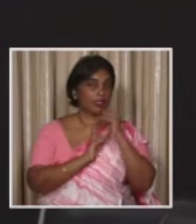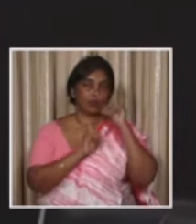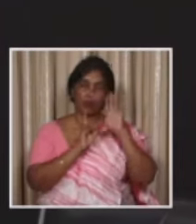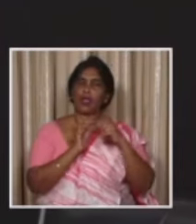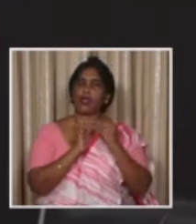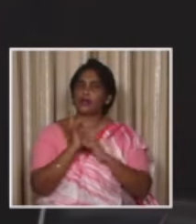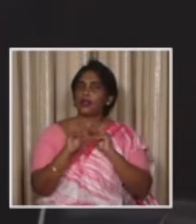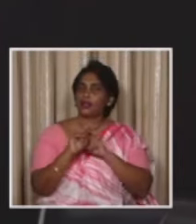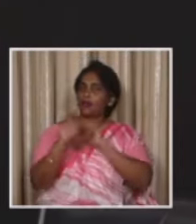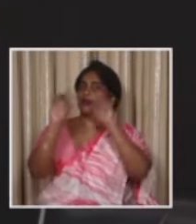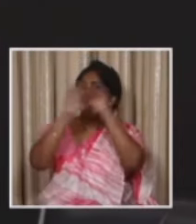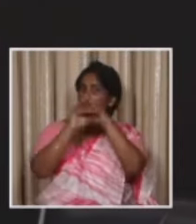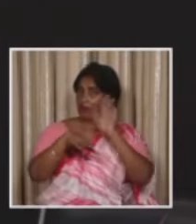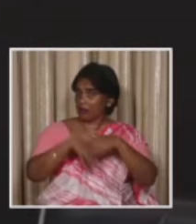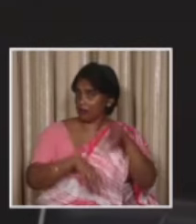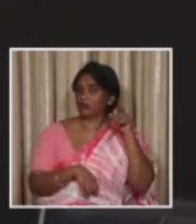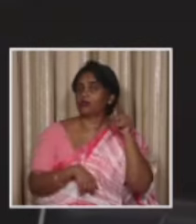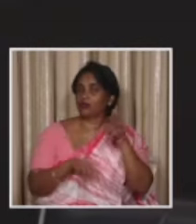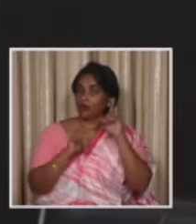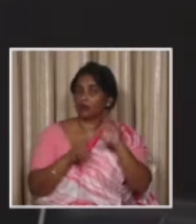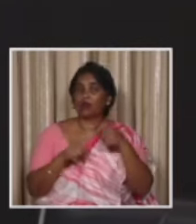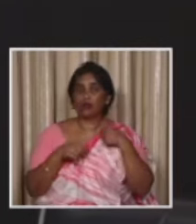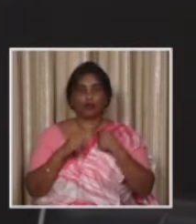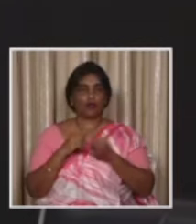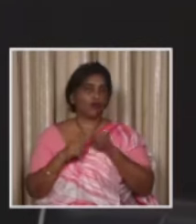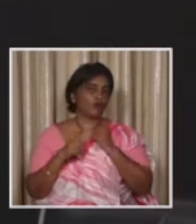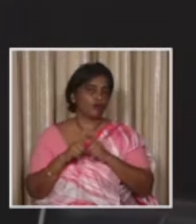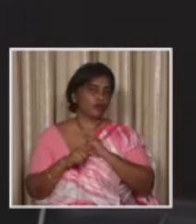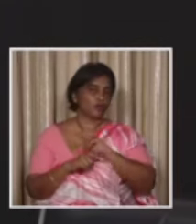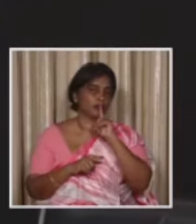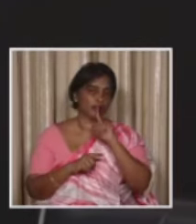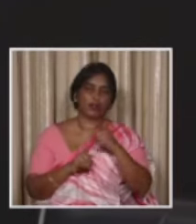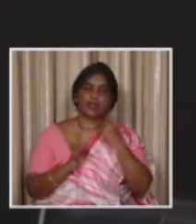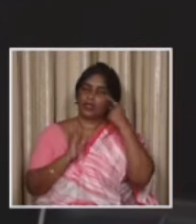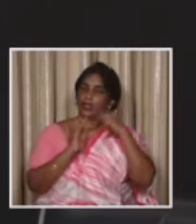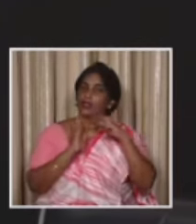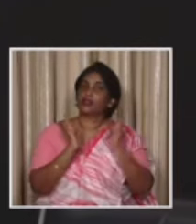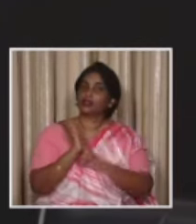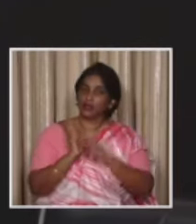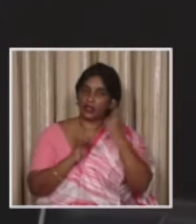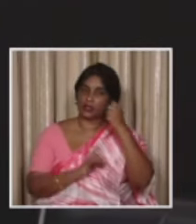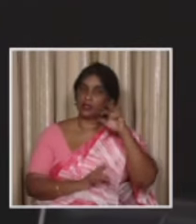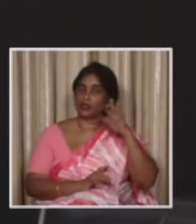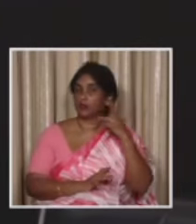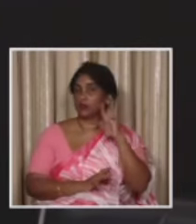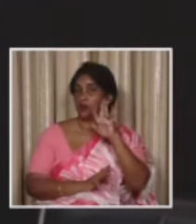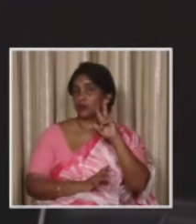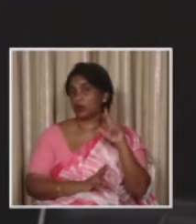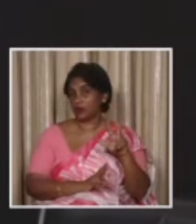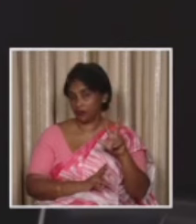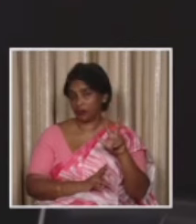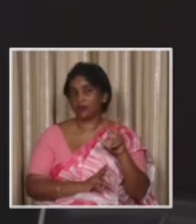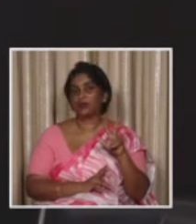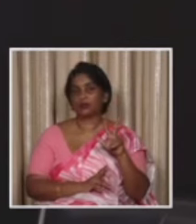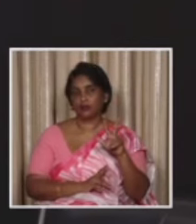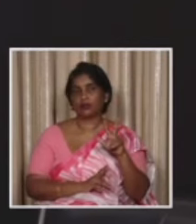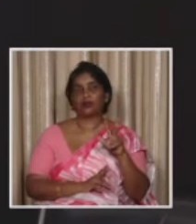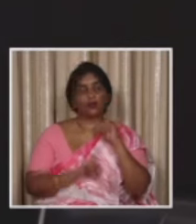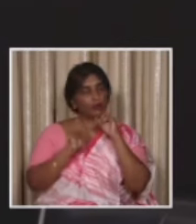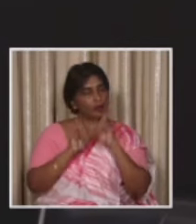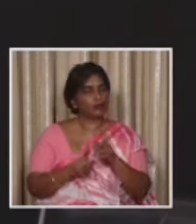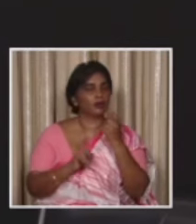IMF වැඩපිළිවෙල සම්බන්ධ වෙච්ච රටක්. මම අද උදාහරණයක් කිව්වොත් ඉන්දුනීසියාව 1998 දී